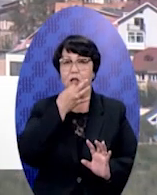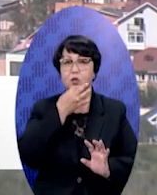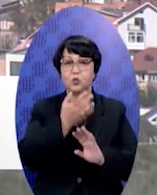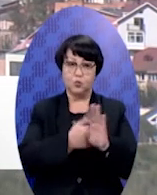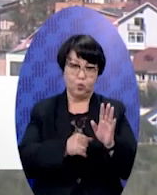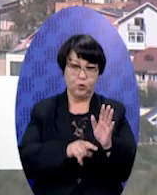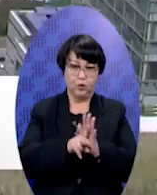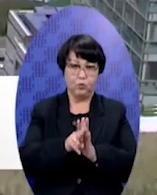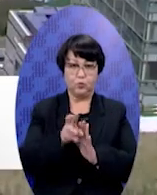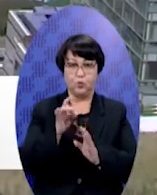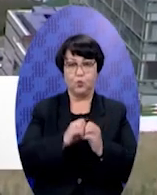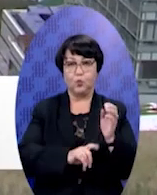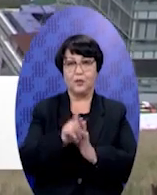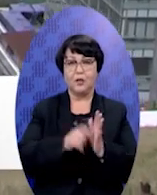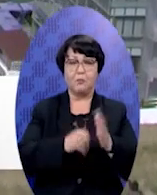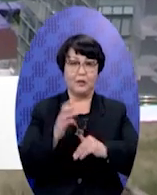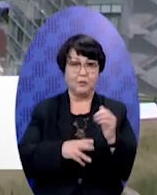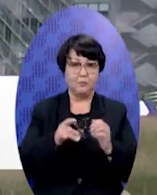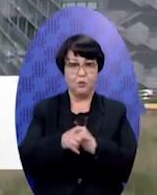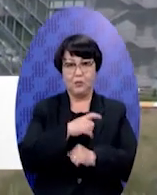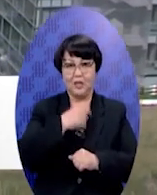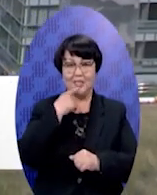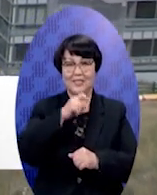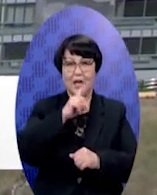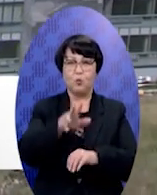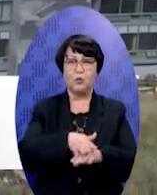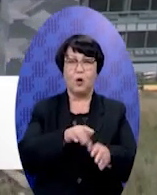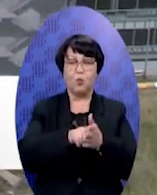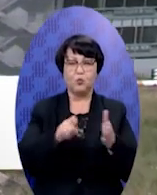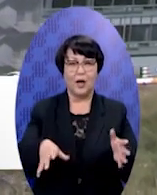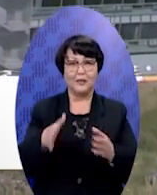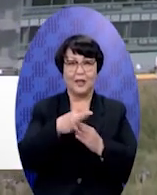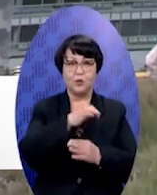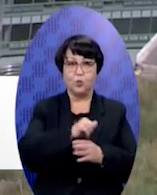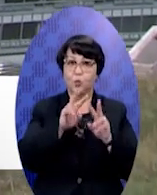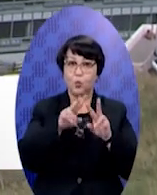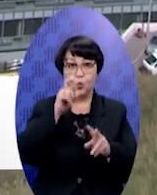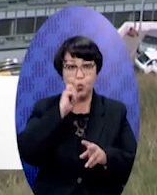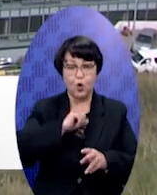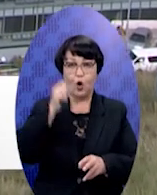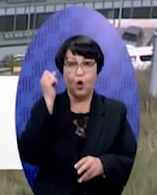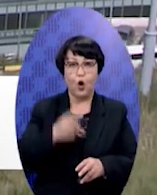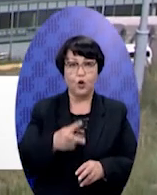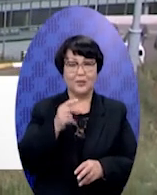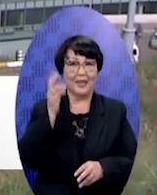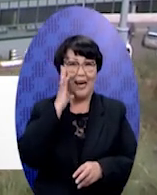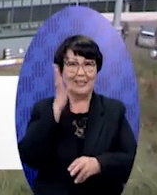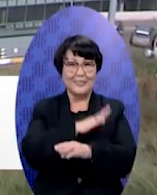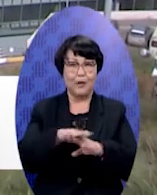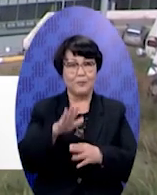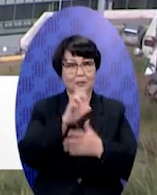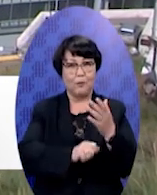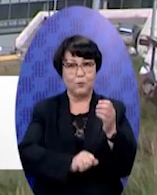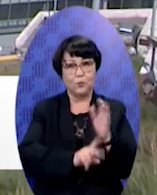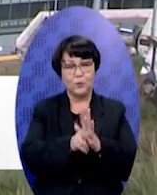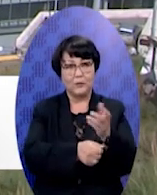шаардлагатай байгааг барилгын салбарынхан илэрхийлж байна. Зээлийг урт хугацаанд тогтвортой үргэлжлүүлэх гэвэл хоёрдогч зах зээлээс санхүүжилтийн хөрөнгө татах